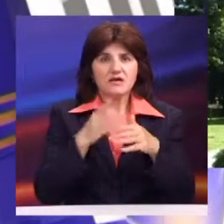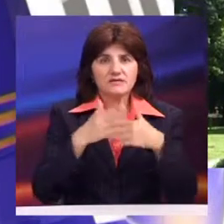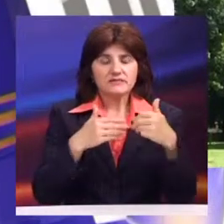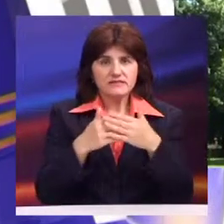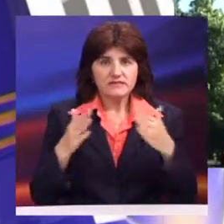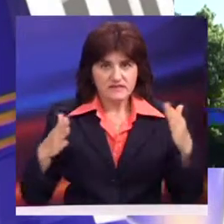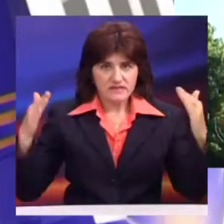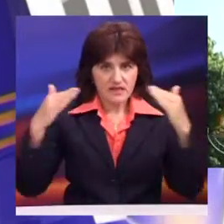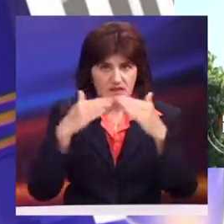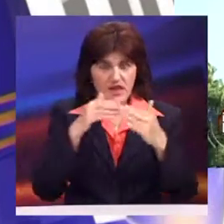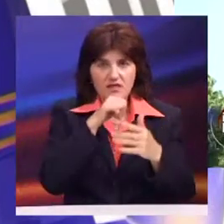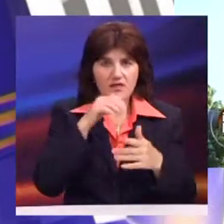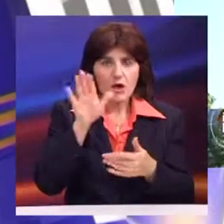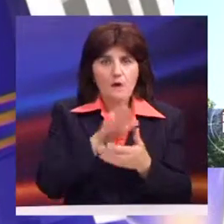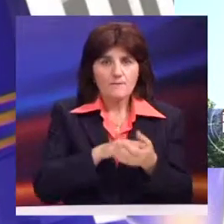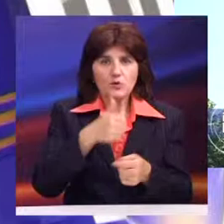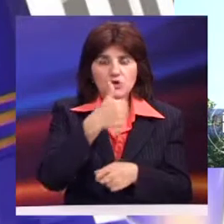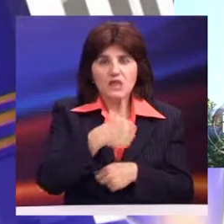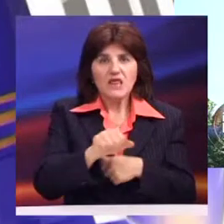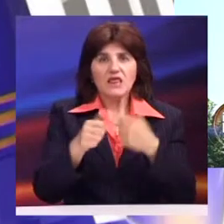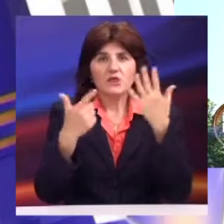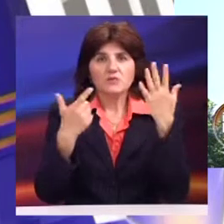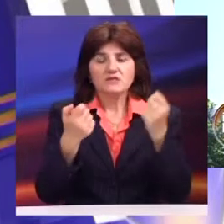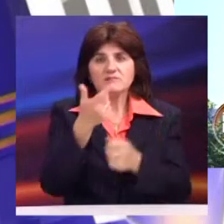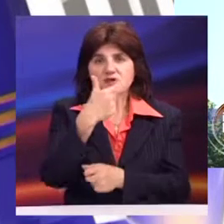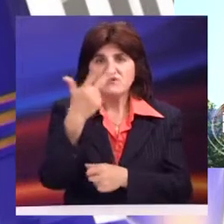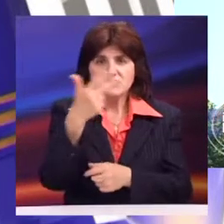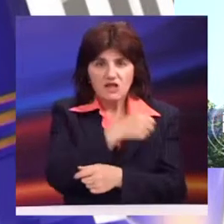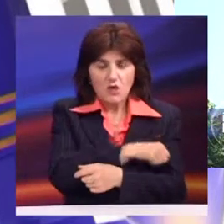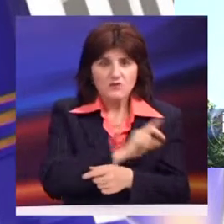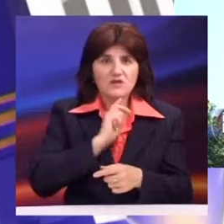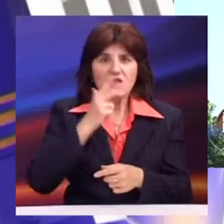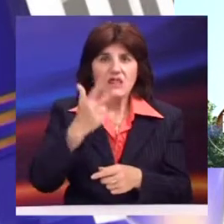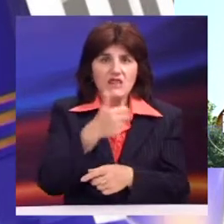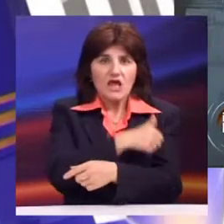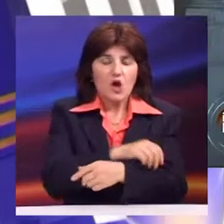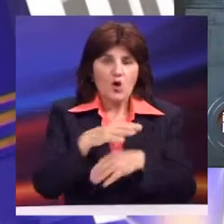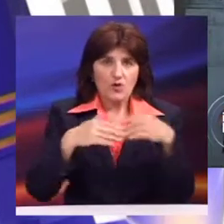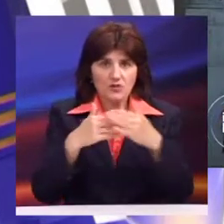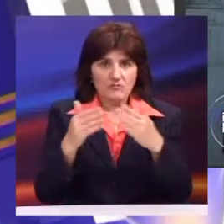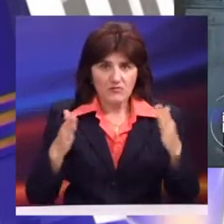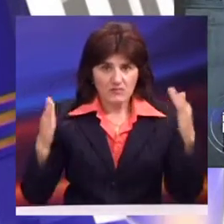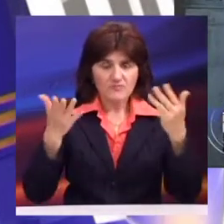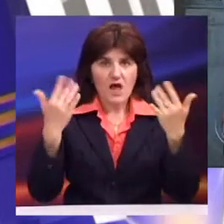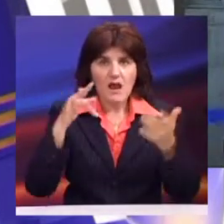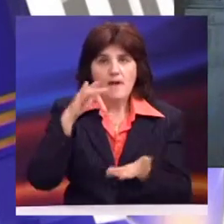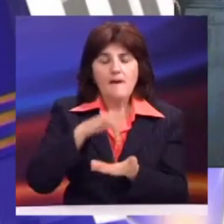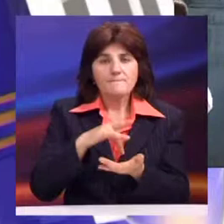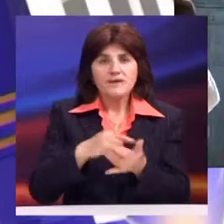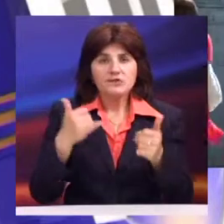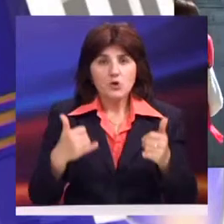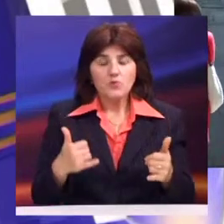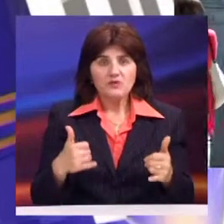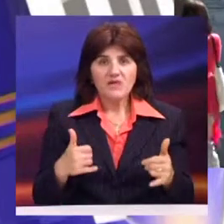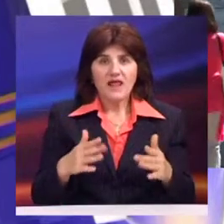Zidanje hrama Svetog Vaznesenja Gospodnjeg počelo je 1723. godine, završeno je 3 godine kasnije. Međutim, na mestu